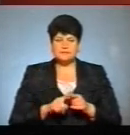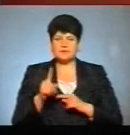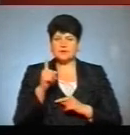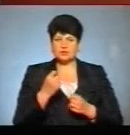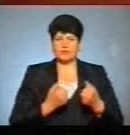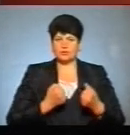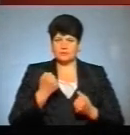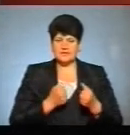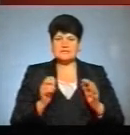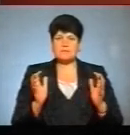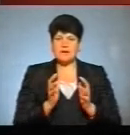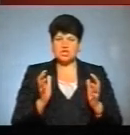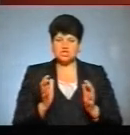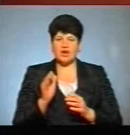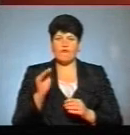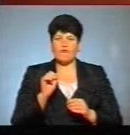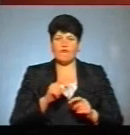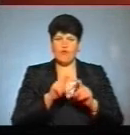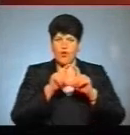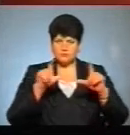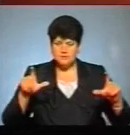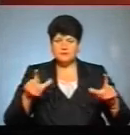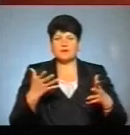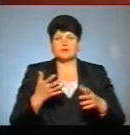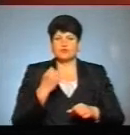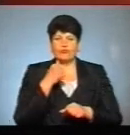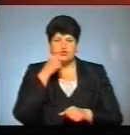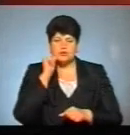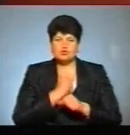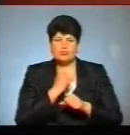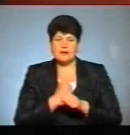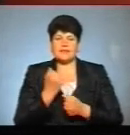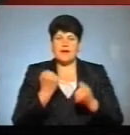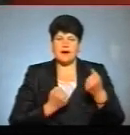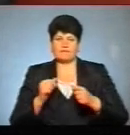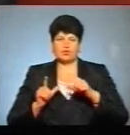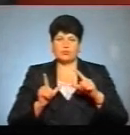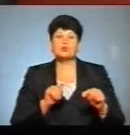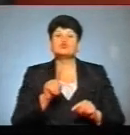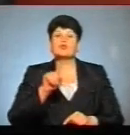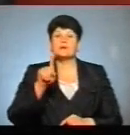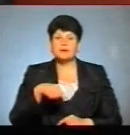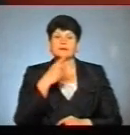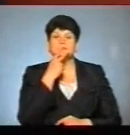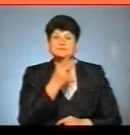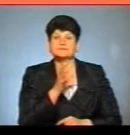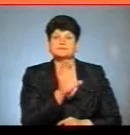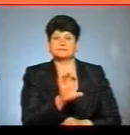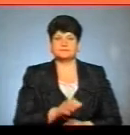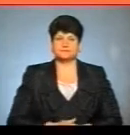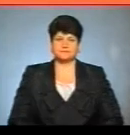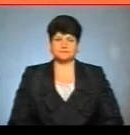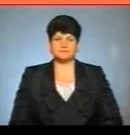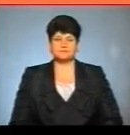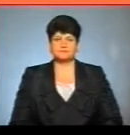плакатами «Збережи ФОП, врятуй економіку» вчора влаштували автопробіг. Що вимагали, я пропоную переглянути зараз у сюжеті.